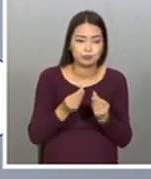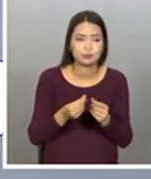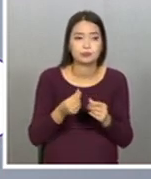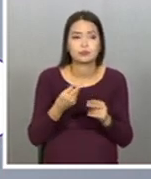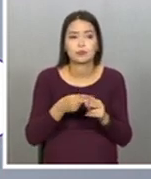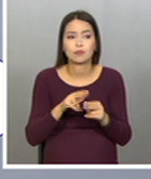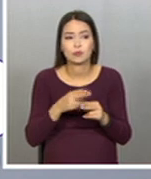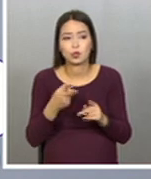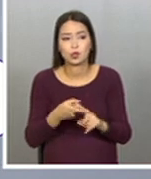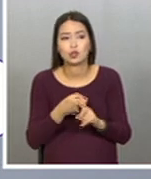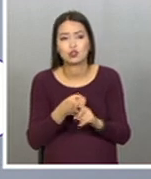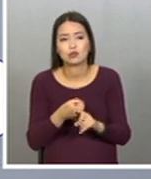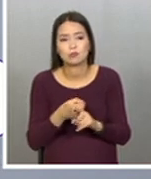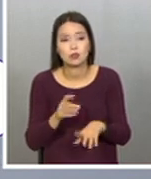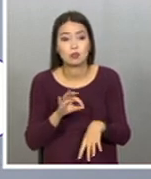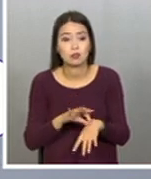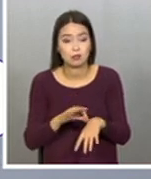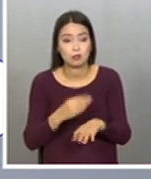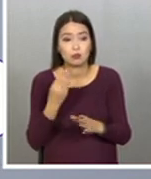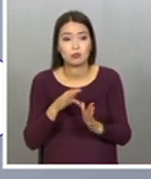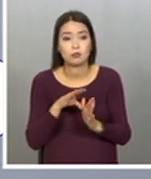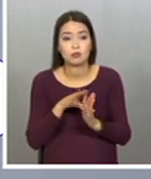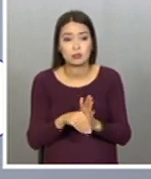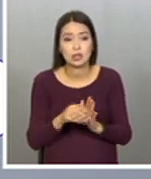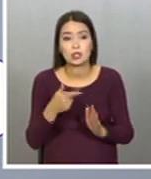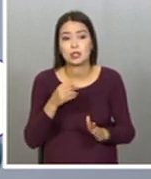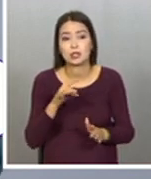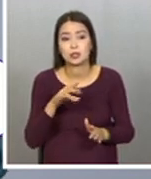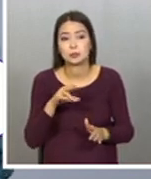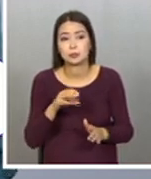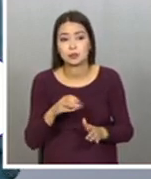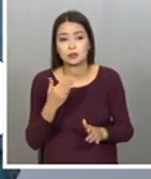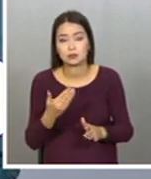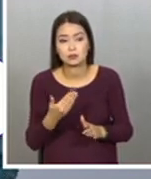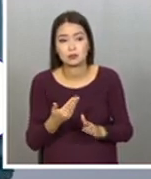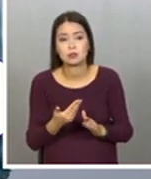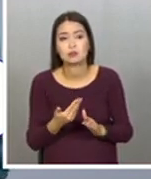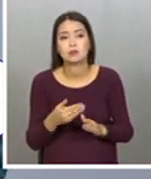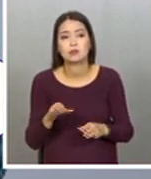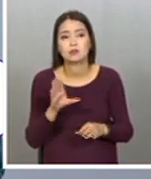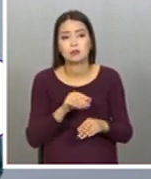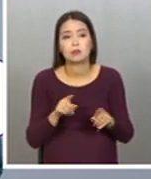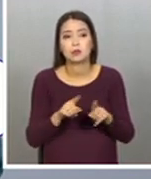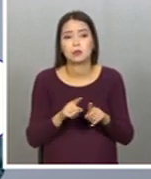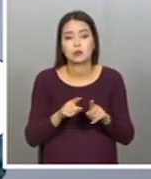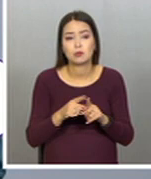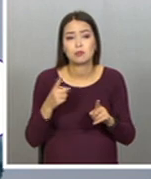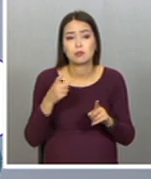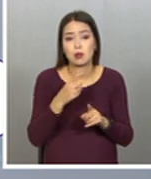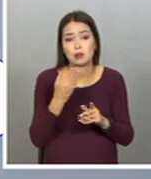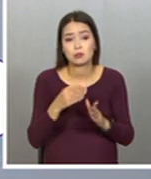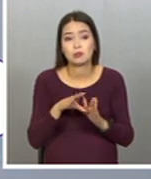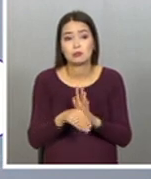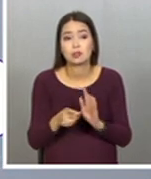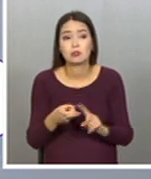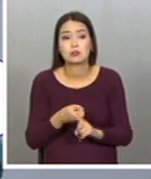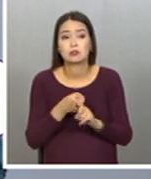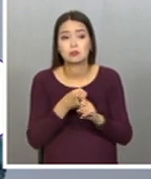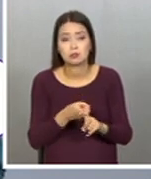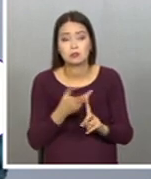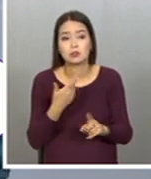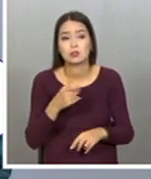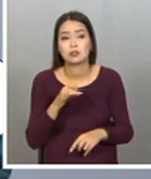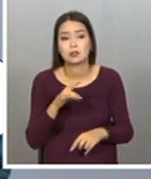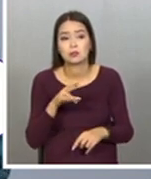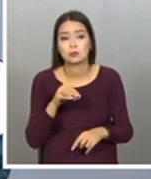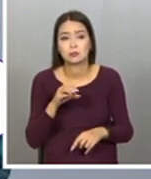ауруға жатады. Герпес ауруы алдыңғы айтқан аурулар бактериялар арқылы жұғатын болса, герпес ауруы